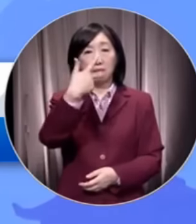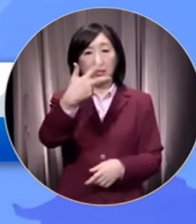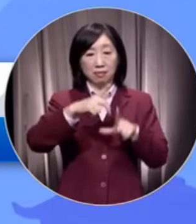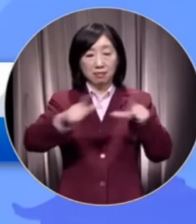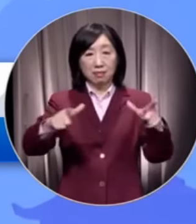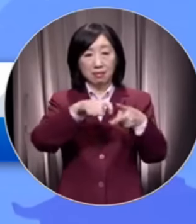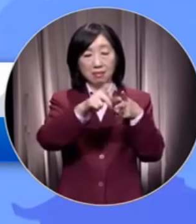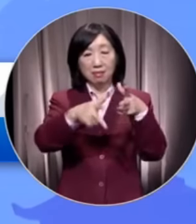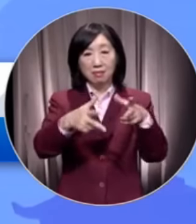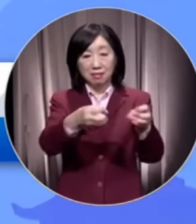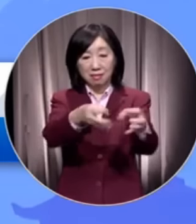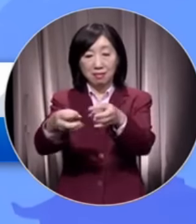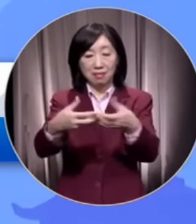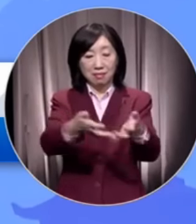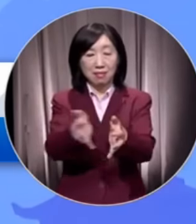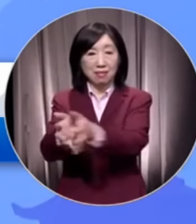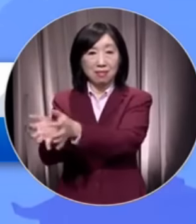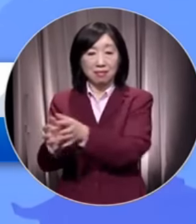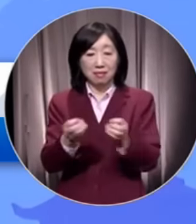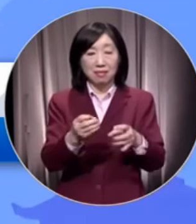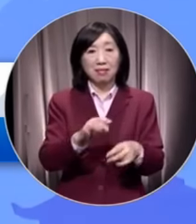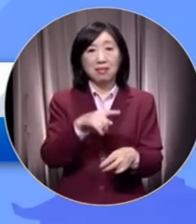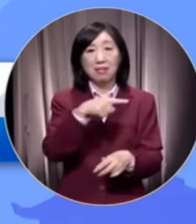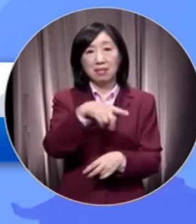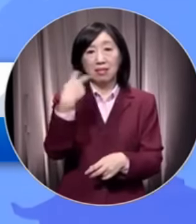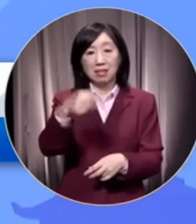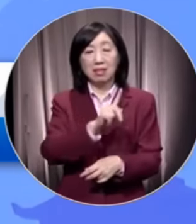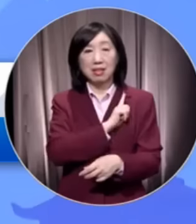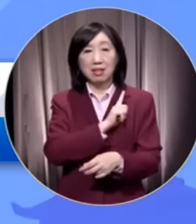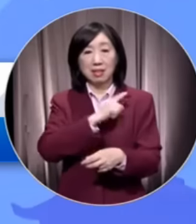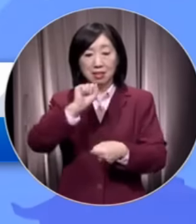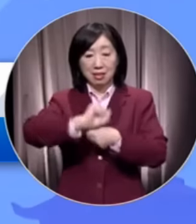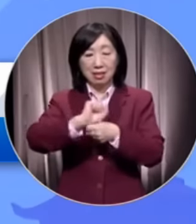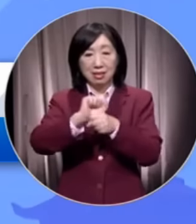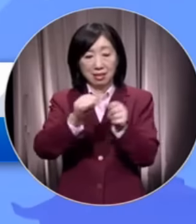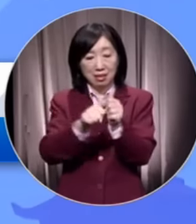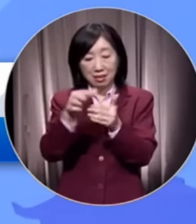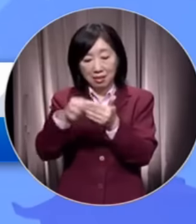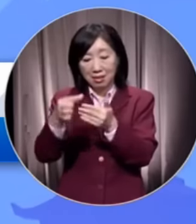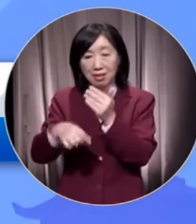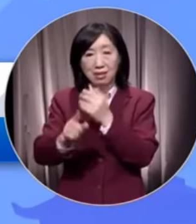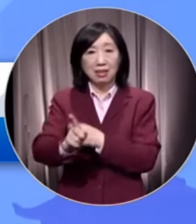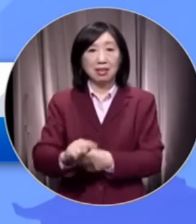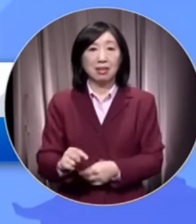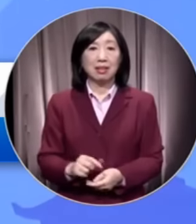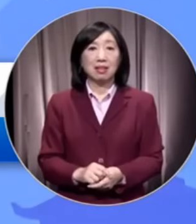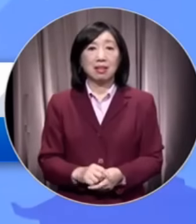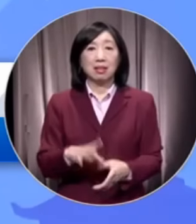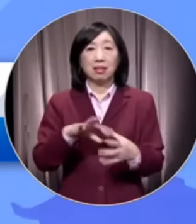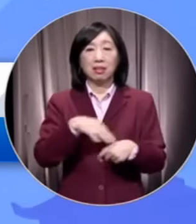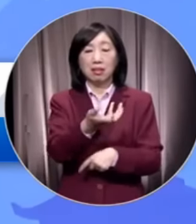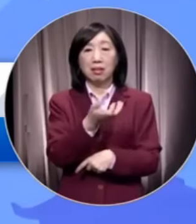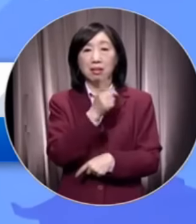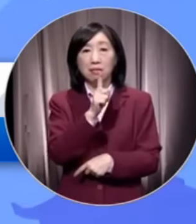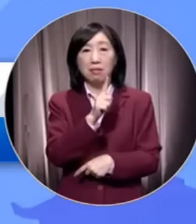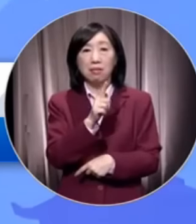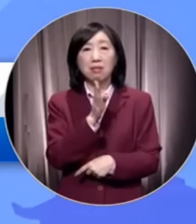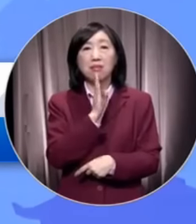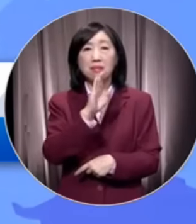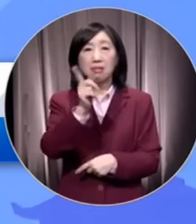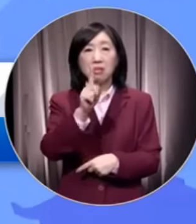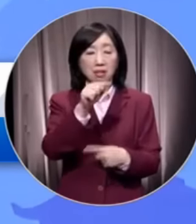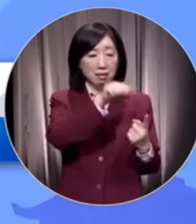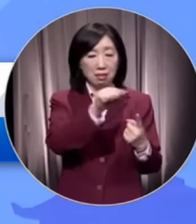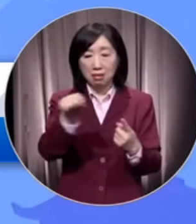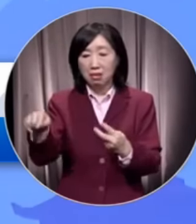时候，你又说回去了，你又附加了好多的条件。所以朱主席，你所讲的究竟是哪一个才是你